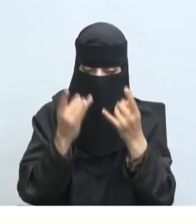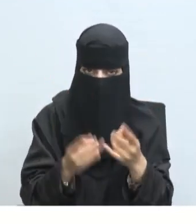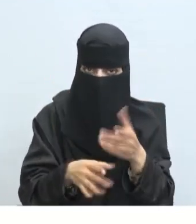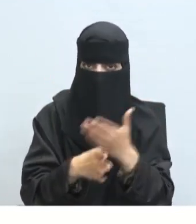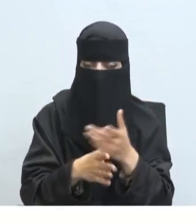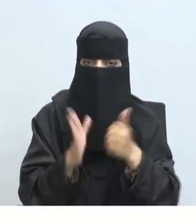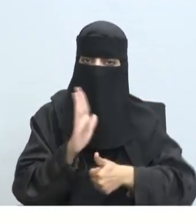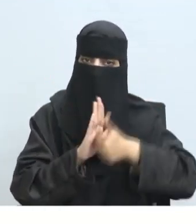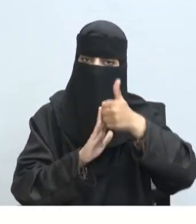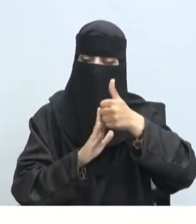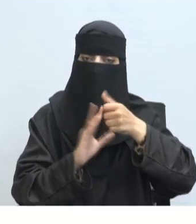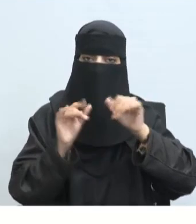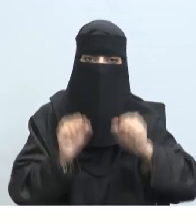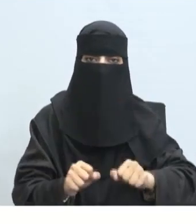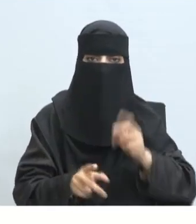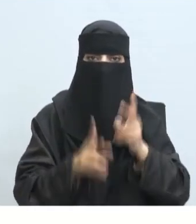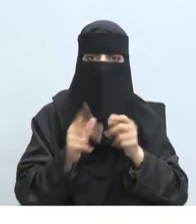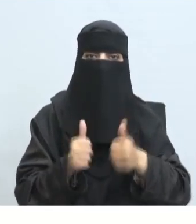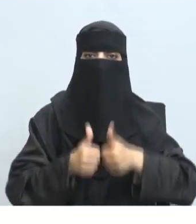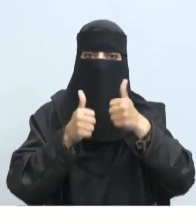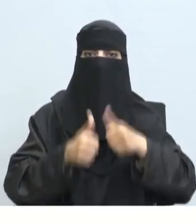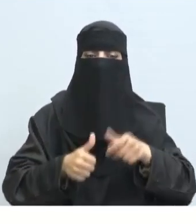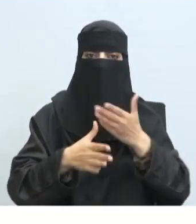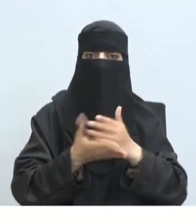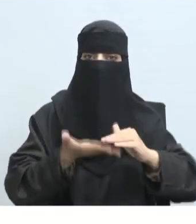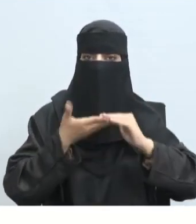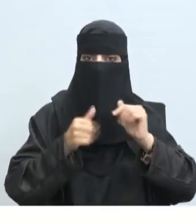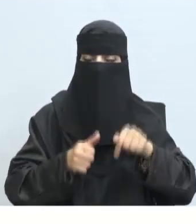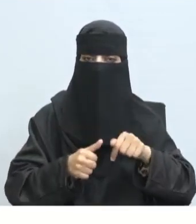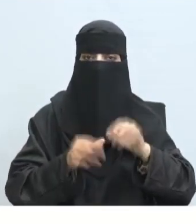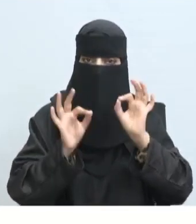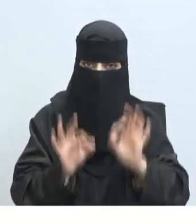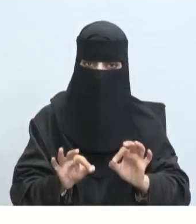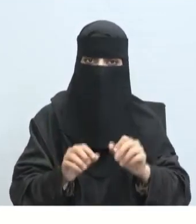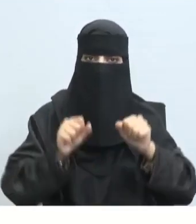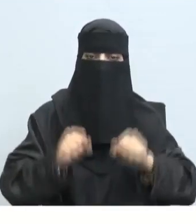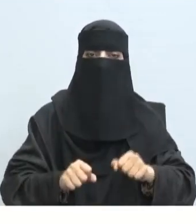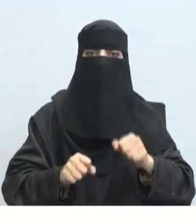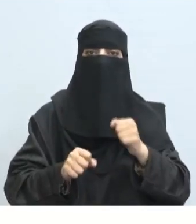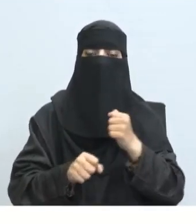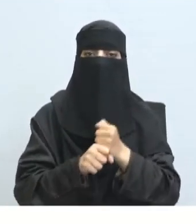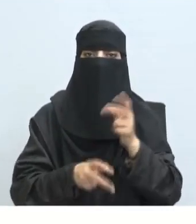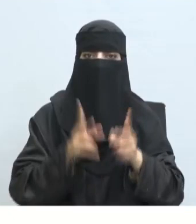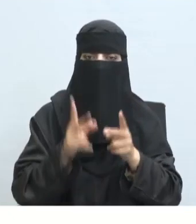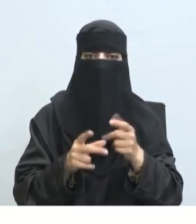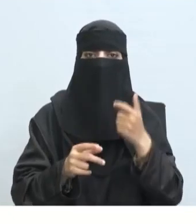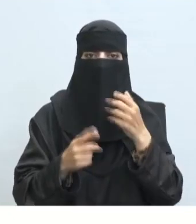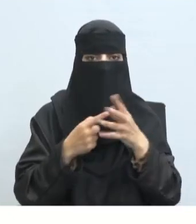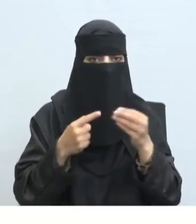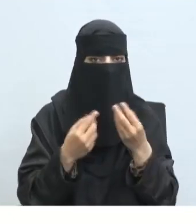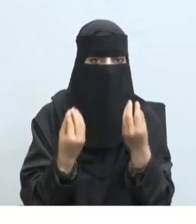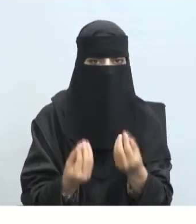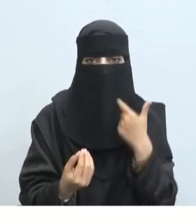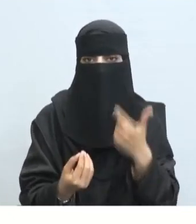كلما نستطيع اداره الفعاليه بشكل افضل والذي يساعدنا بالتاكيد على اداره الفعاليه تقليل الخسائر